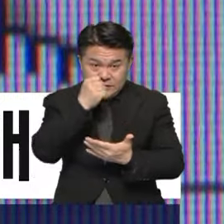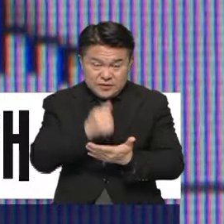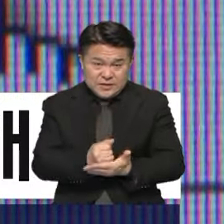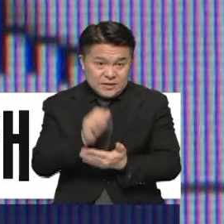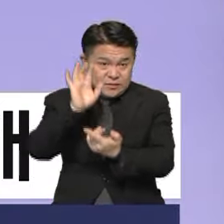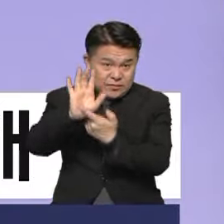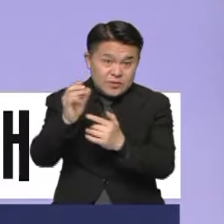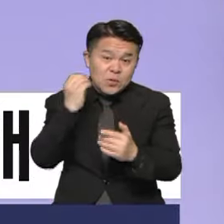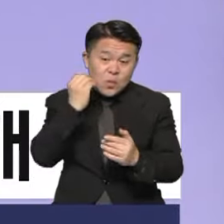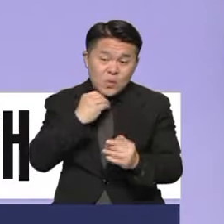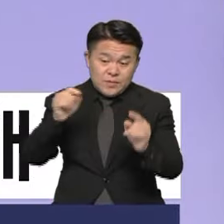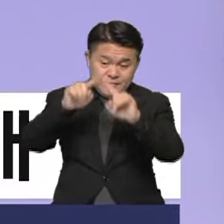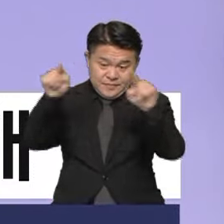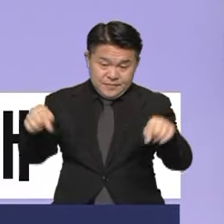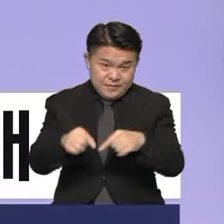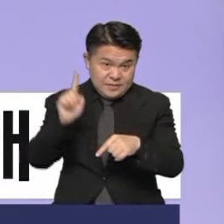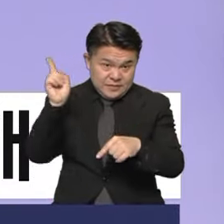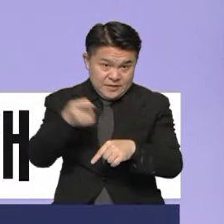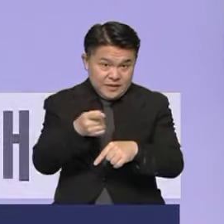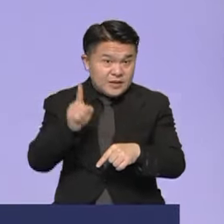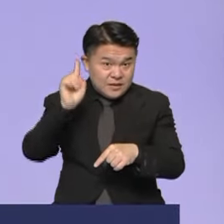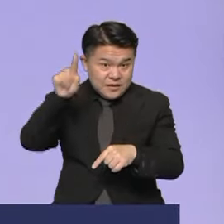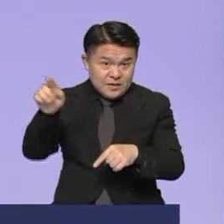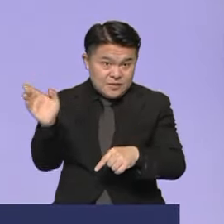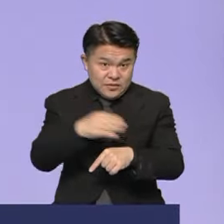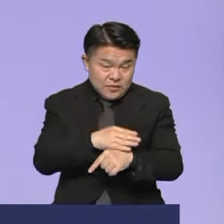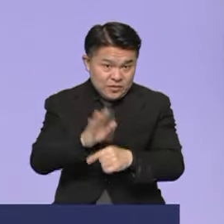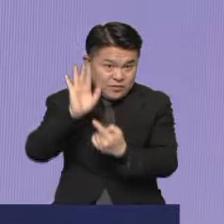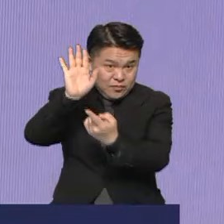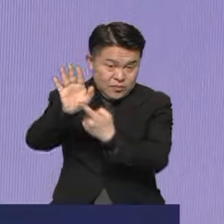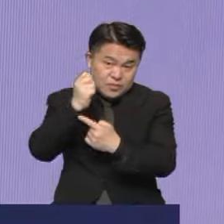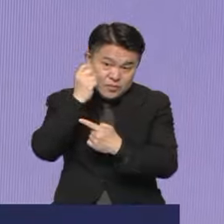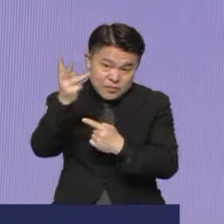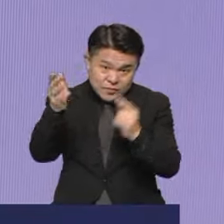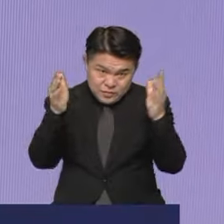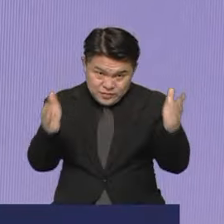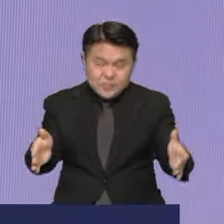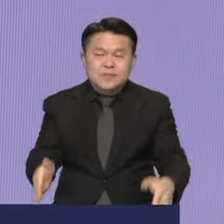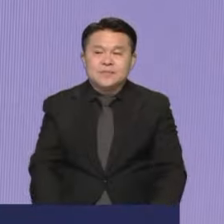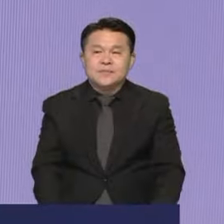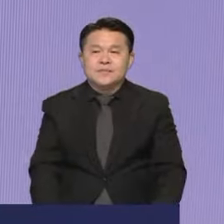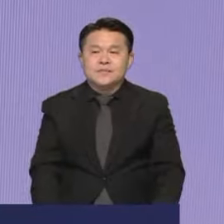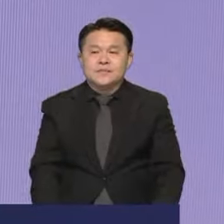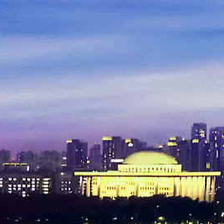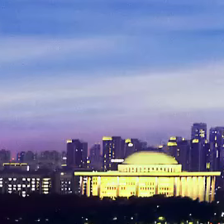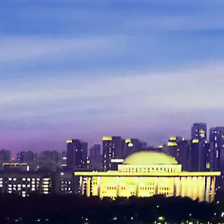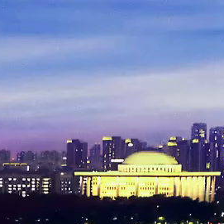알림이 누리집에 내일부터 석달간 공개됩니다 SBS 남주현